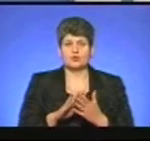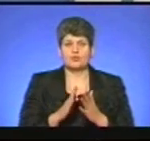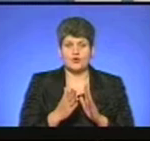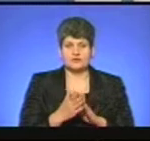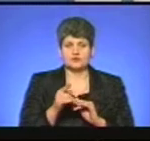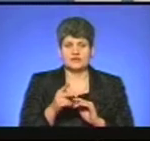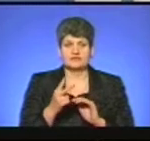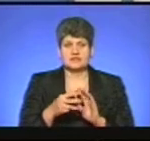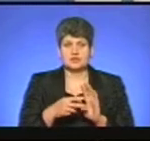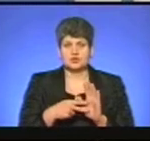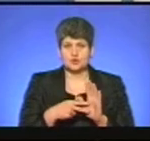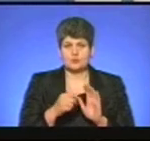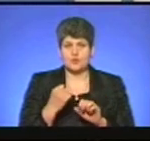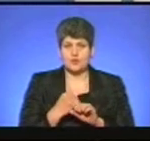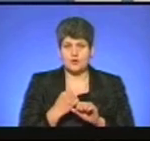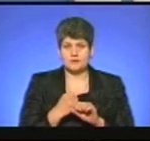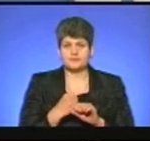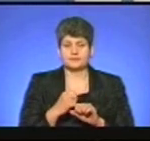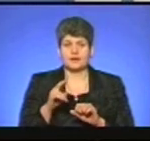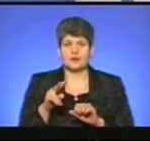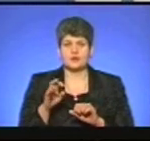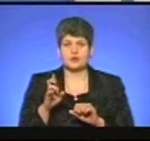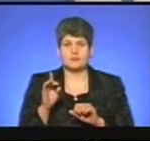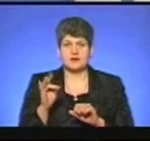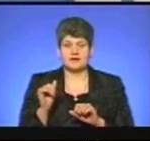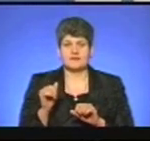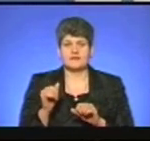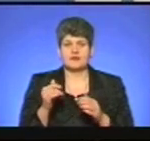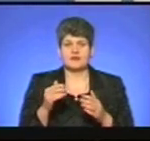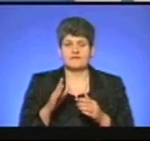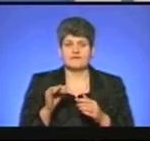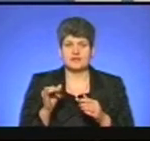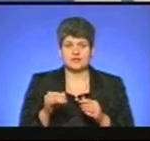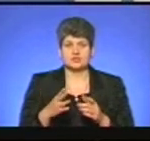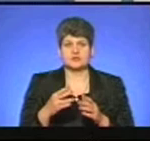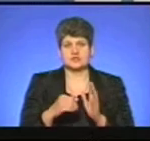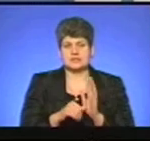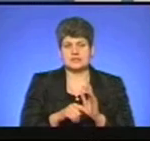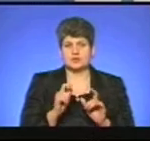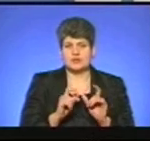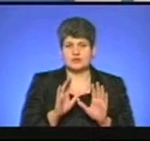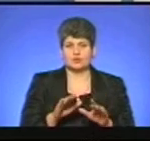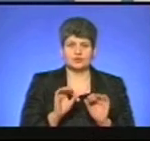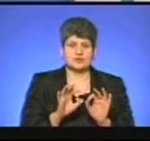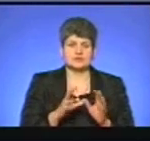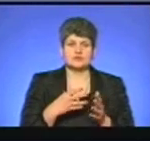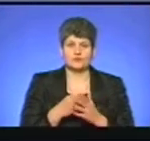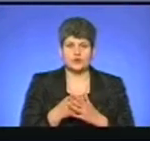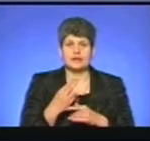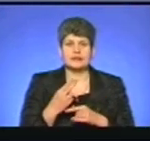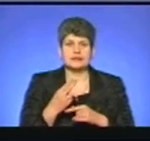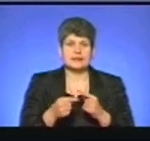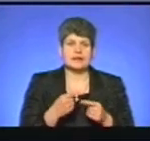вони 27-го роблять Global Village свій. Близько 60 студентів з різних світ будуть презентувати свої традиції. А з